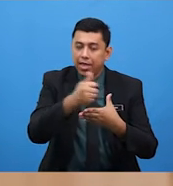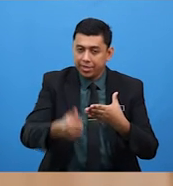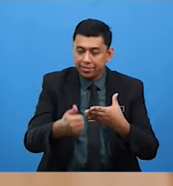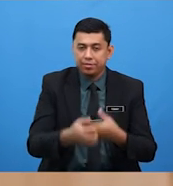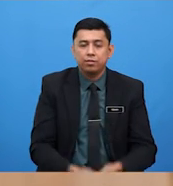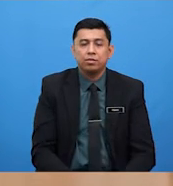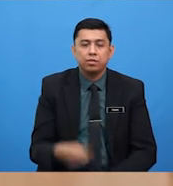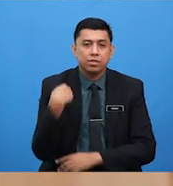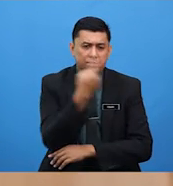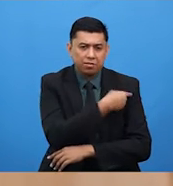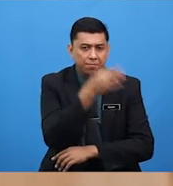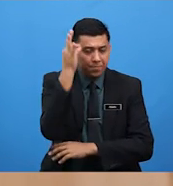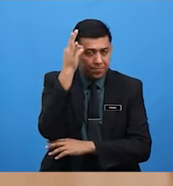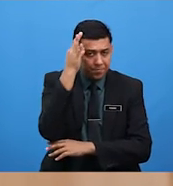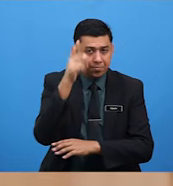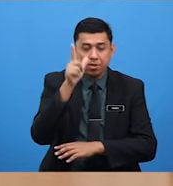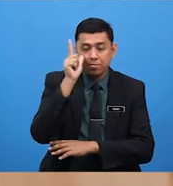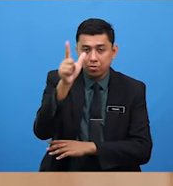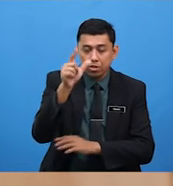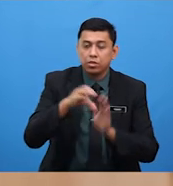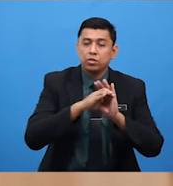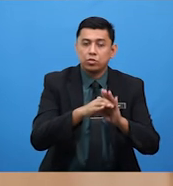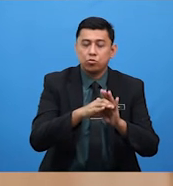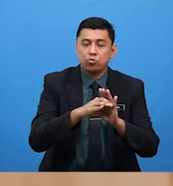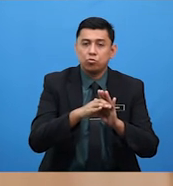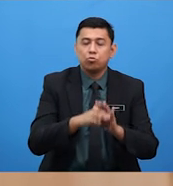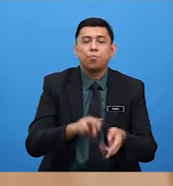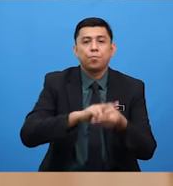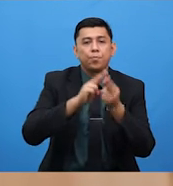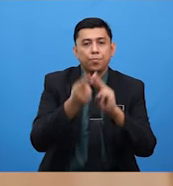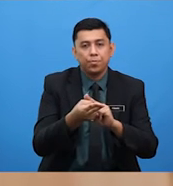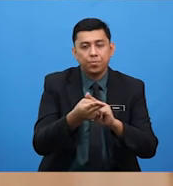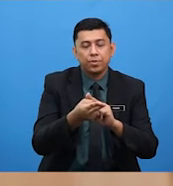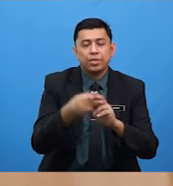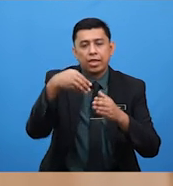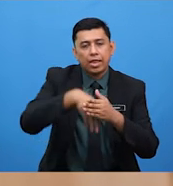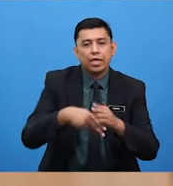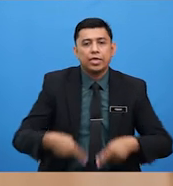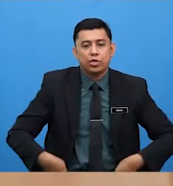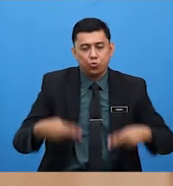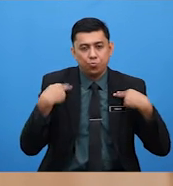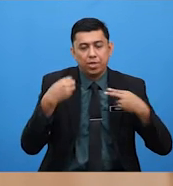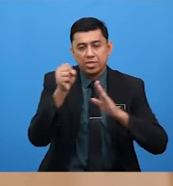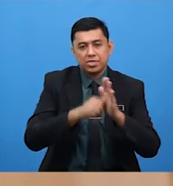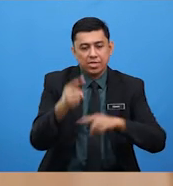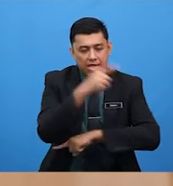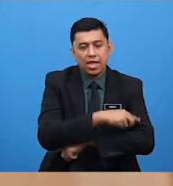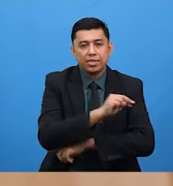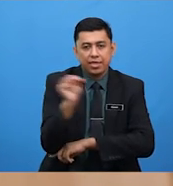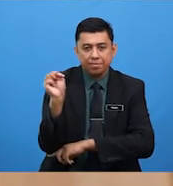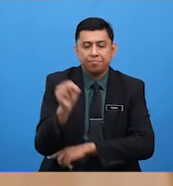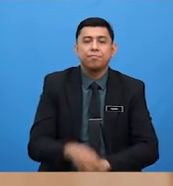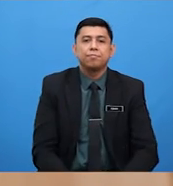kita fikir seketika untuk melihat contoh perubahan jirin dalam kehidupan seharian kita.